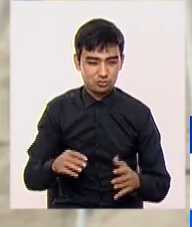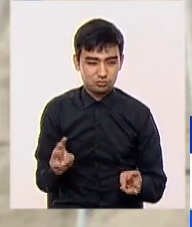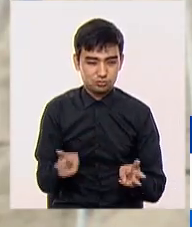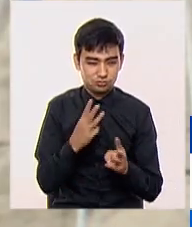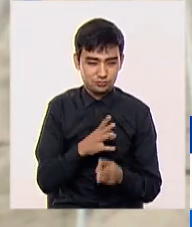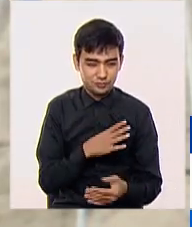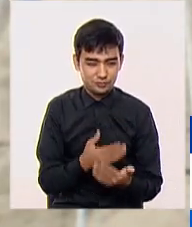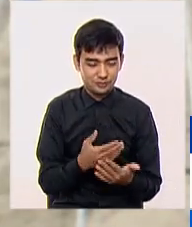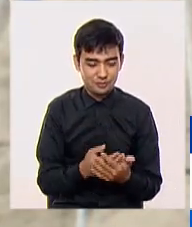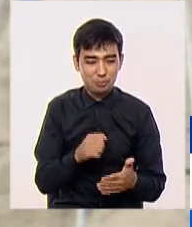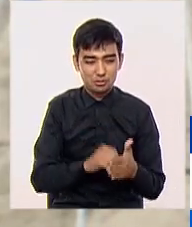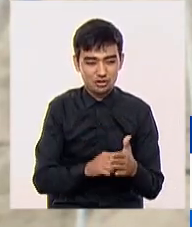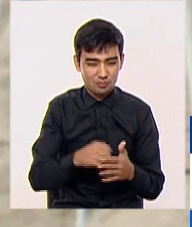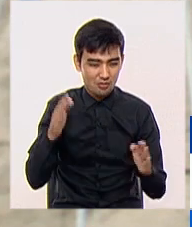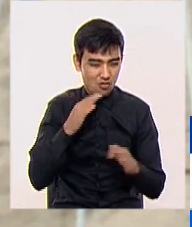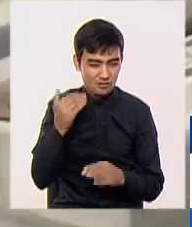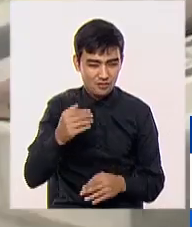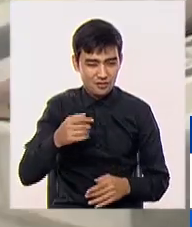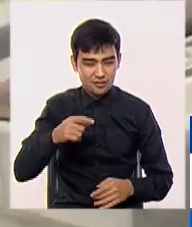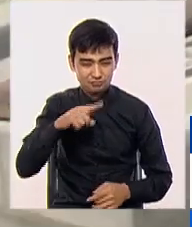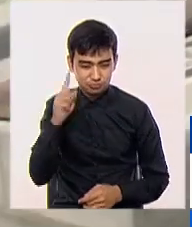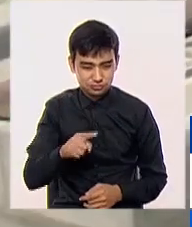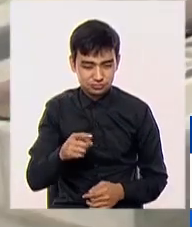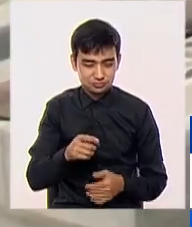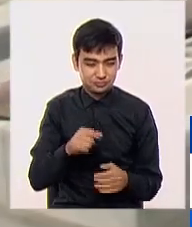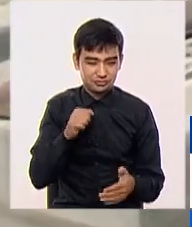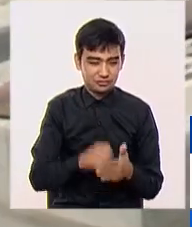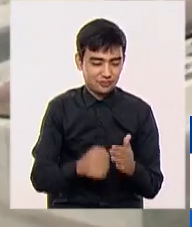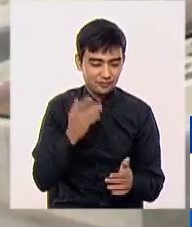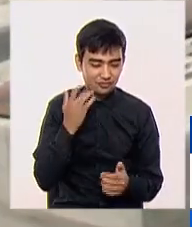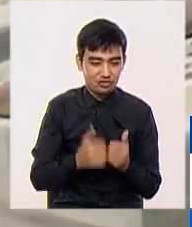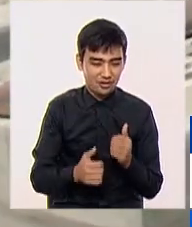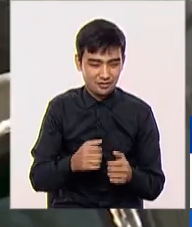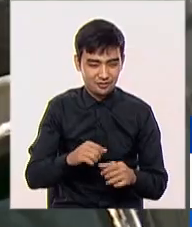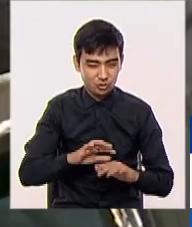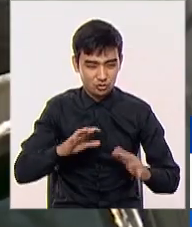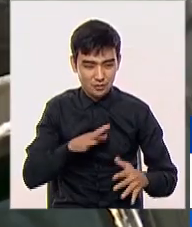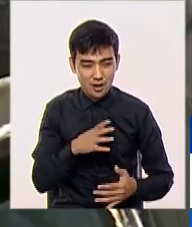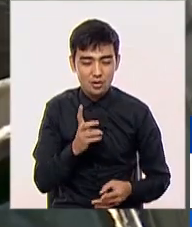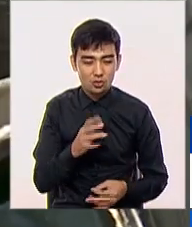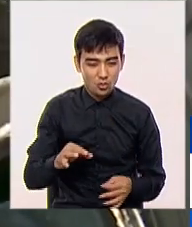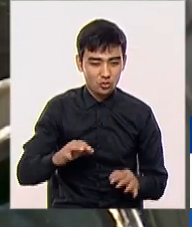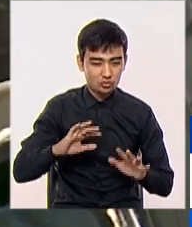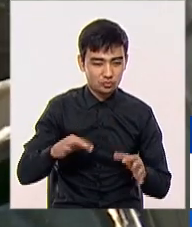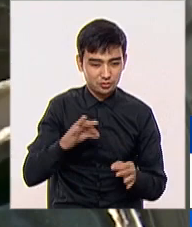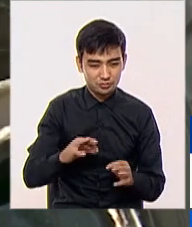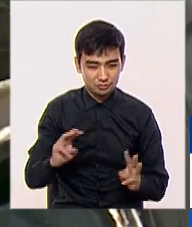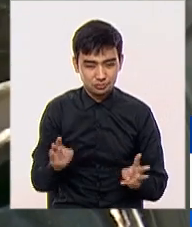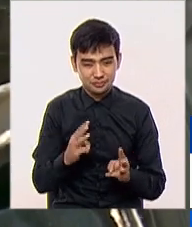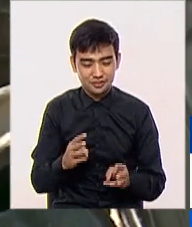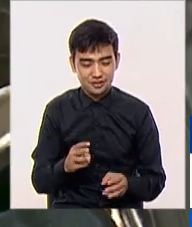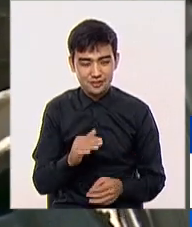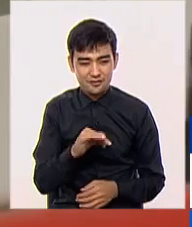возникал по природным причинам грозовые разряды все чаще наносит ущерб но регистрируют те случаи перехода степного пожара в леса